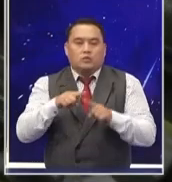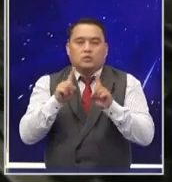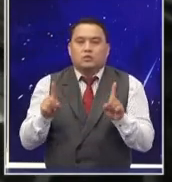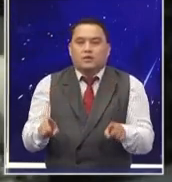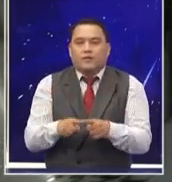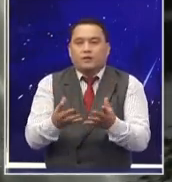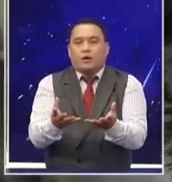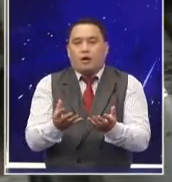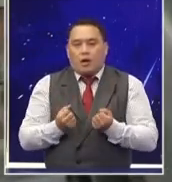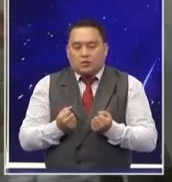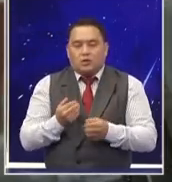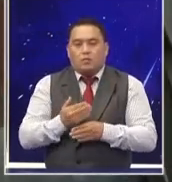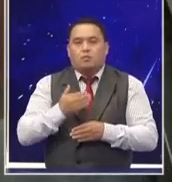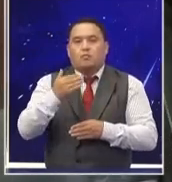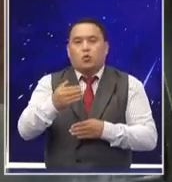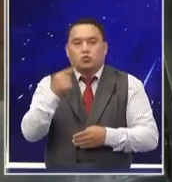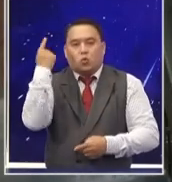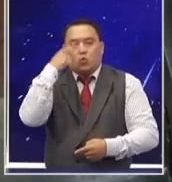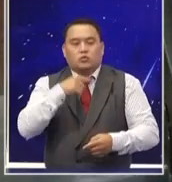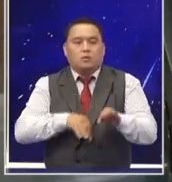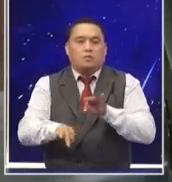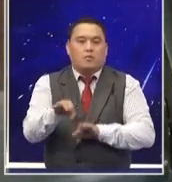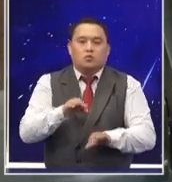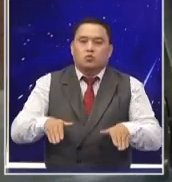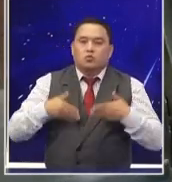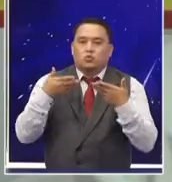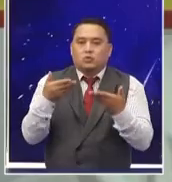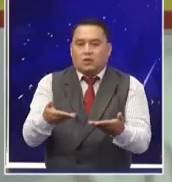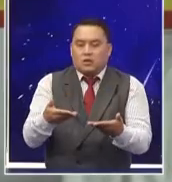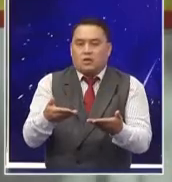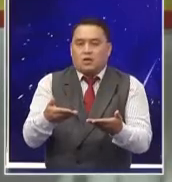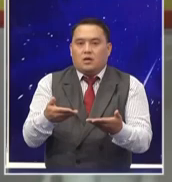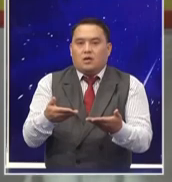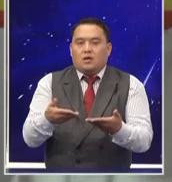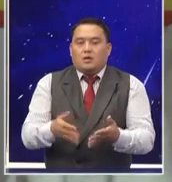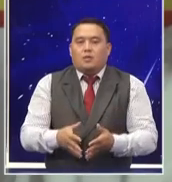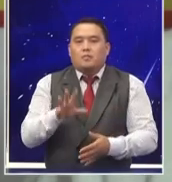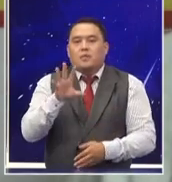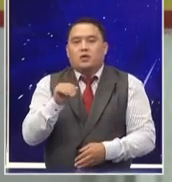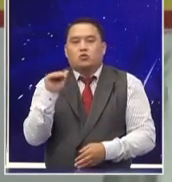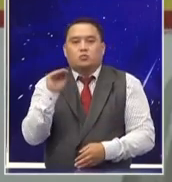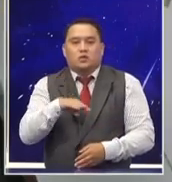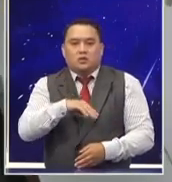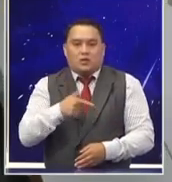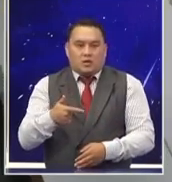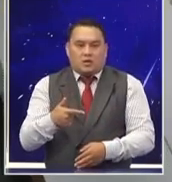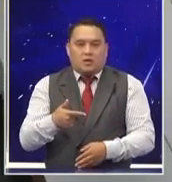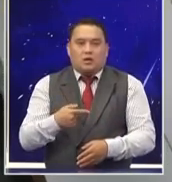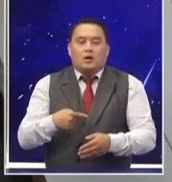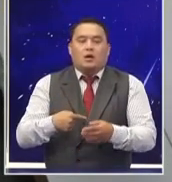сертификатын аласыз. Одан кейін ұтымды бизнес жоспарыңызды ұсынасыз. Сөйтіп, көлемі 500 мың теңгеден асатын